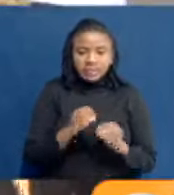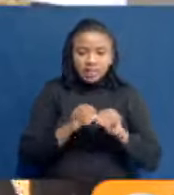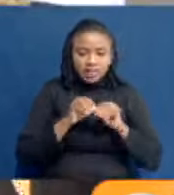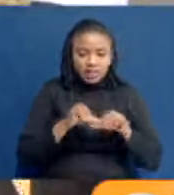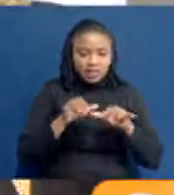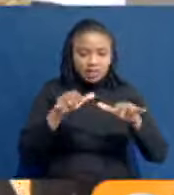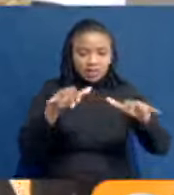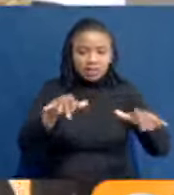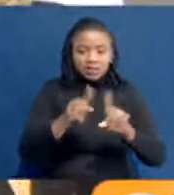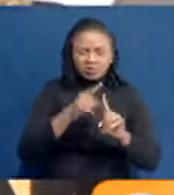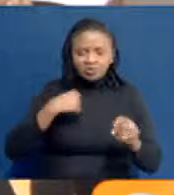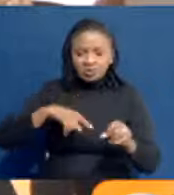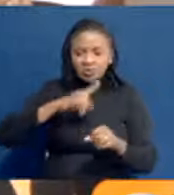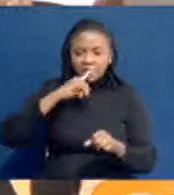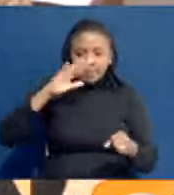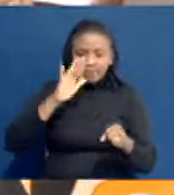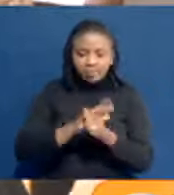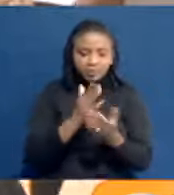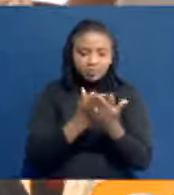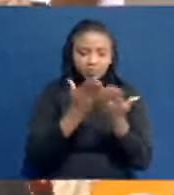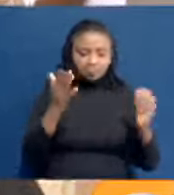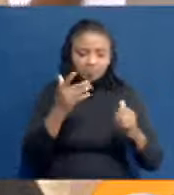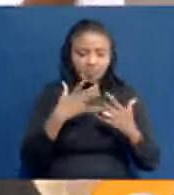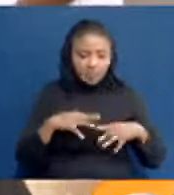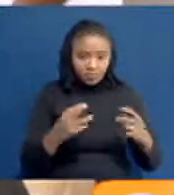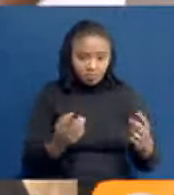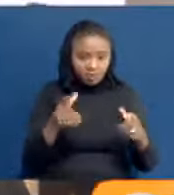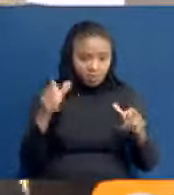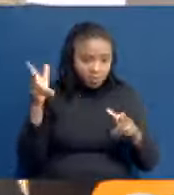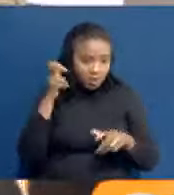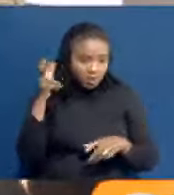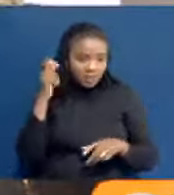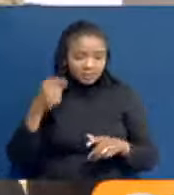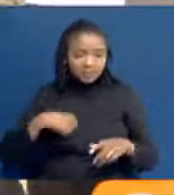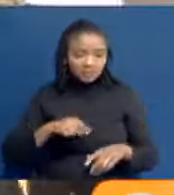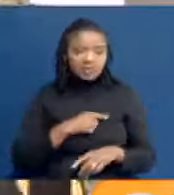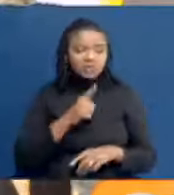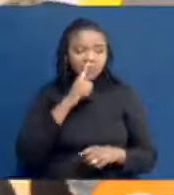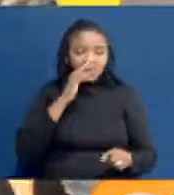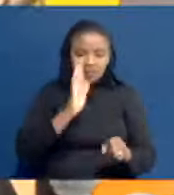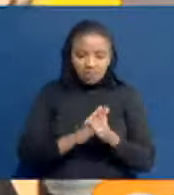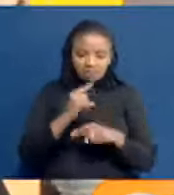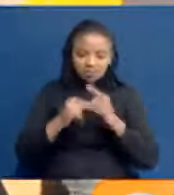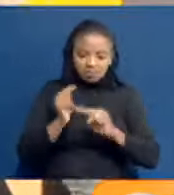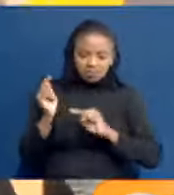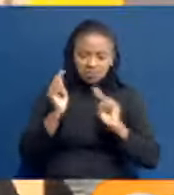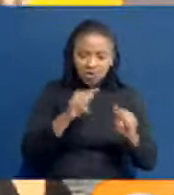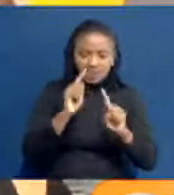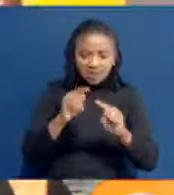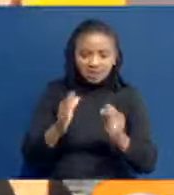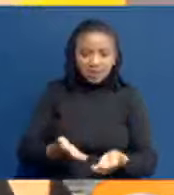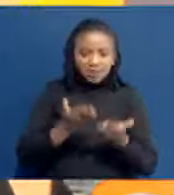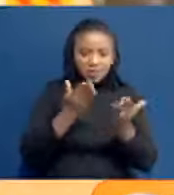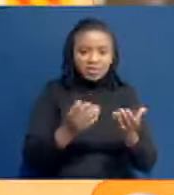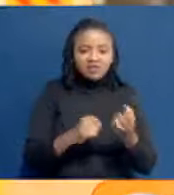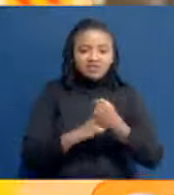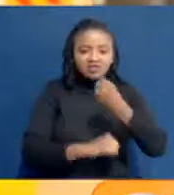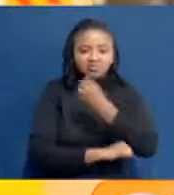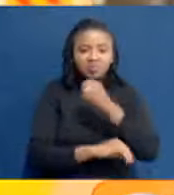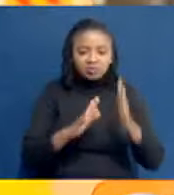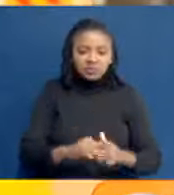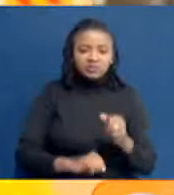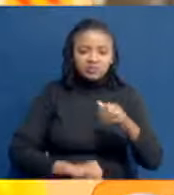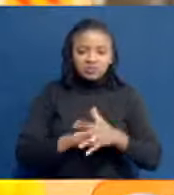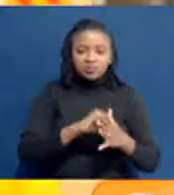Na tunaahidi kwa mashabiki wetu kwamba tutazidi kuwatembelea na kuwaletea sponsors wa kuwasaidia kuinua maisha yao. Tuko